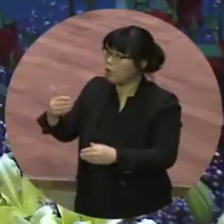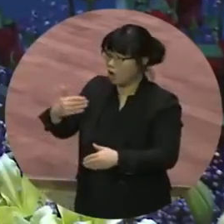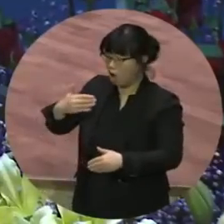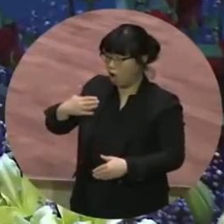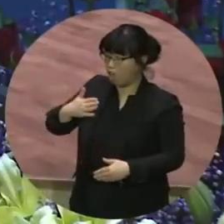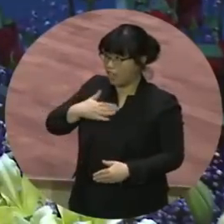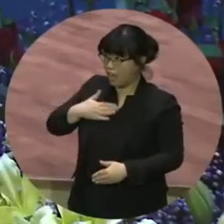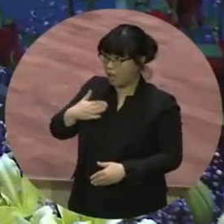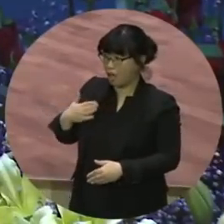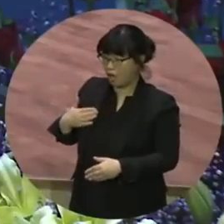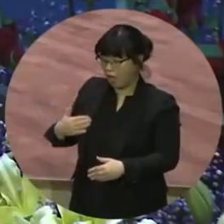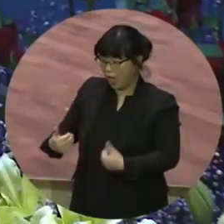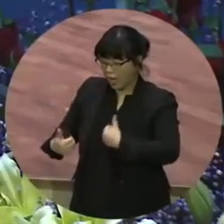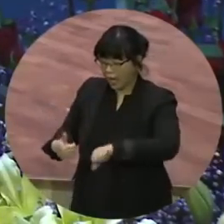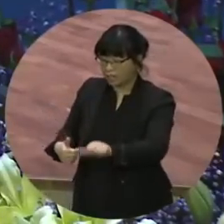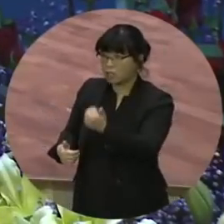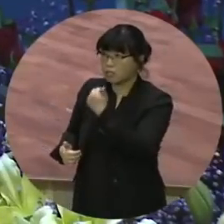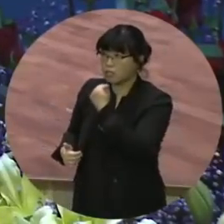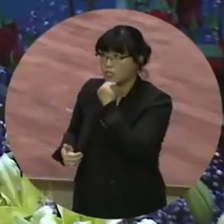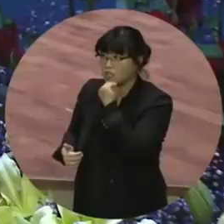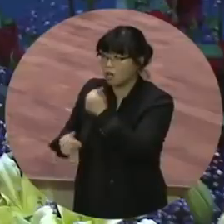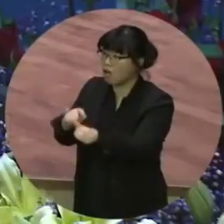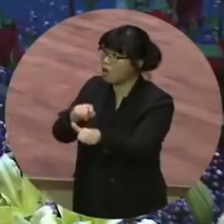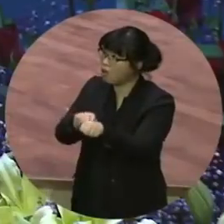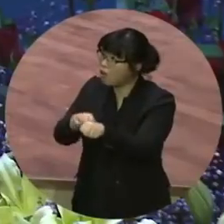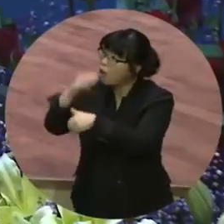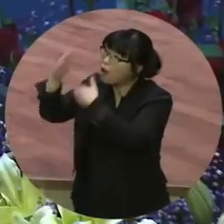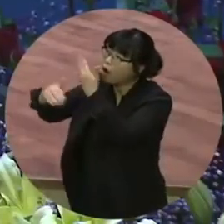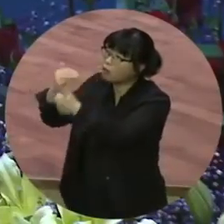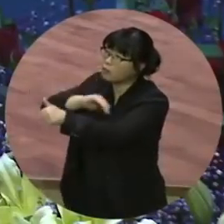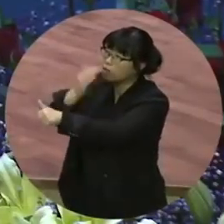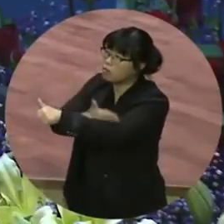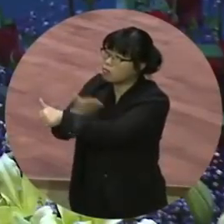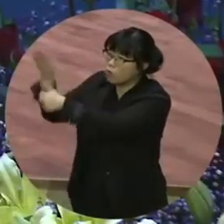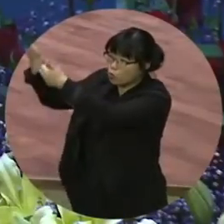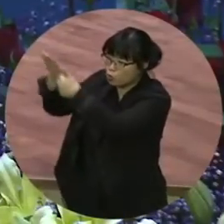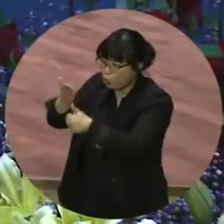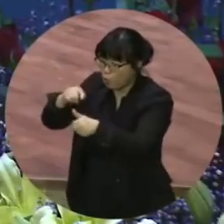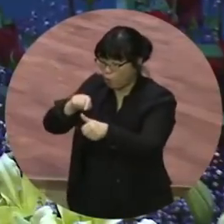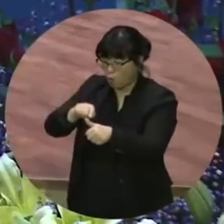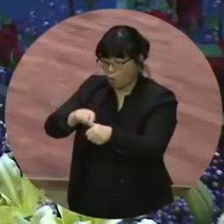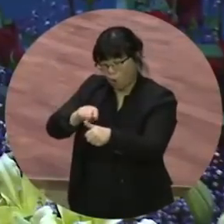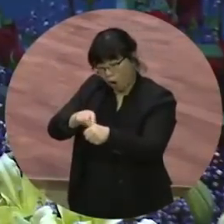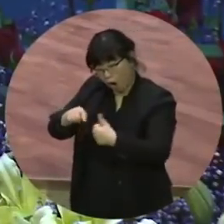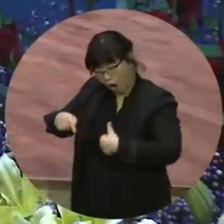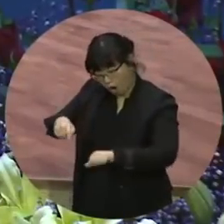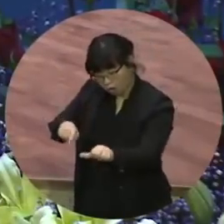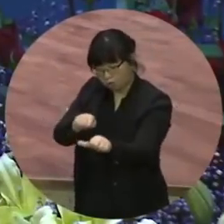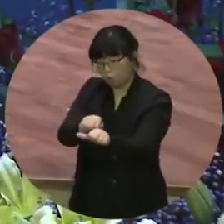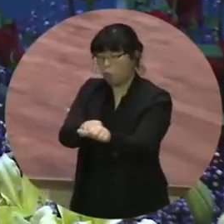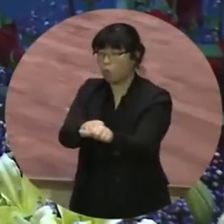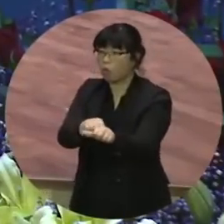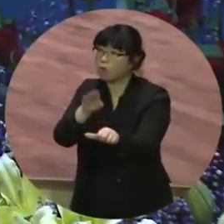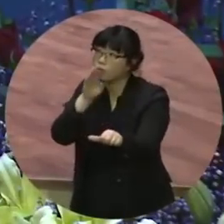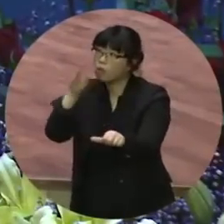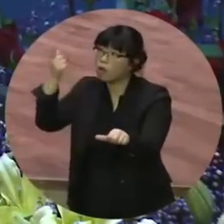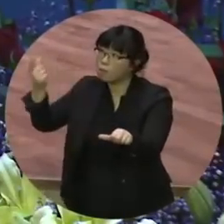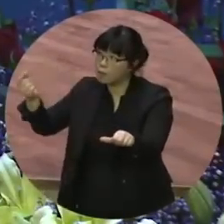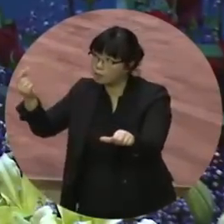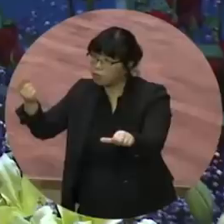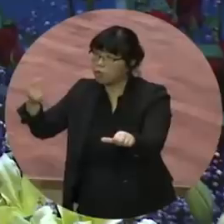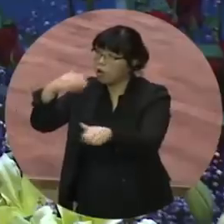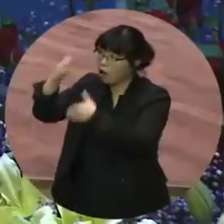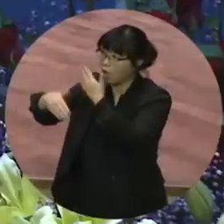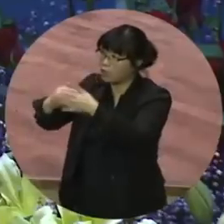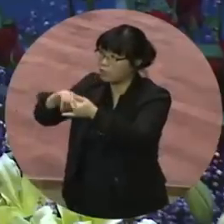누구보다도 아브라함 알잖아요. 하나님의 능력으로 태어났잖아요. 그 이 능력으로 태어난 것은 하나님이 약속한 그 약속을 지키는